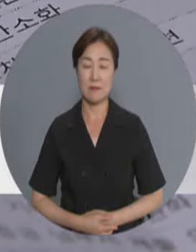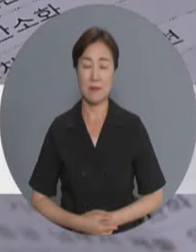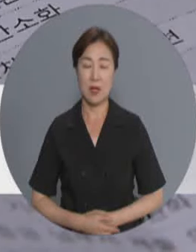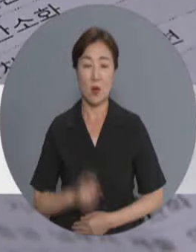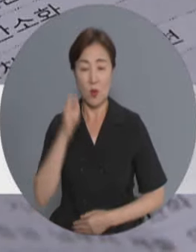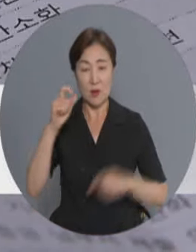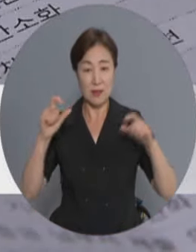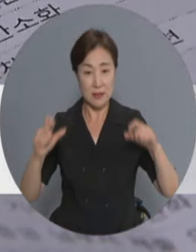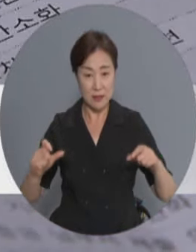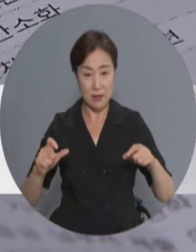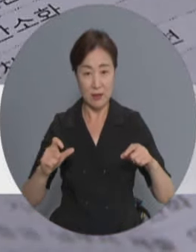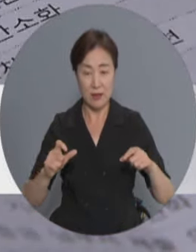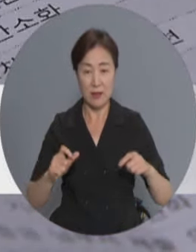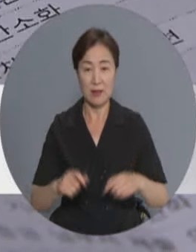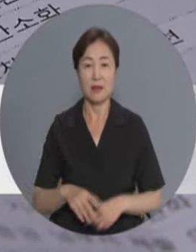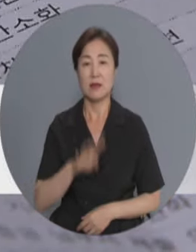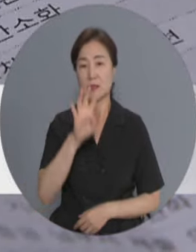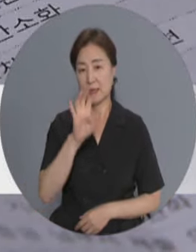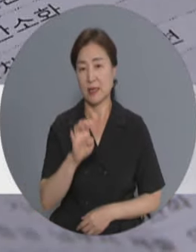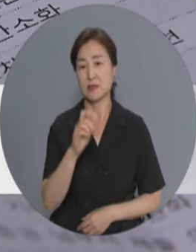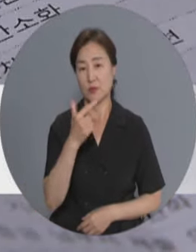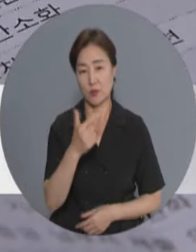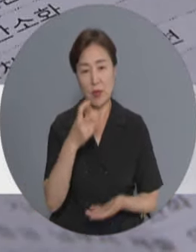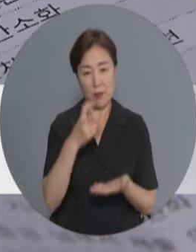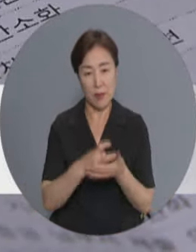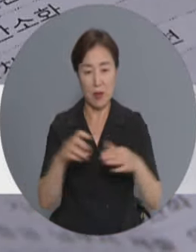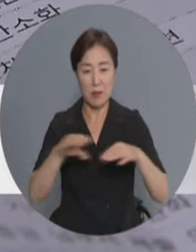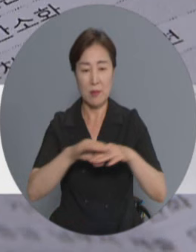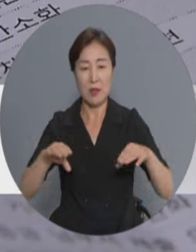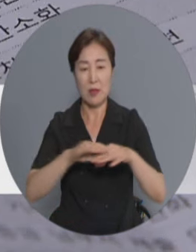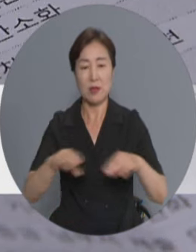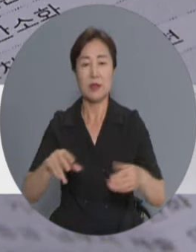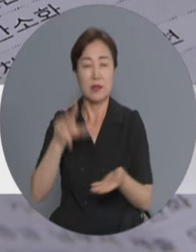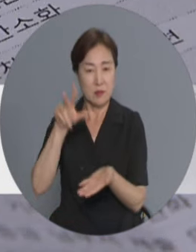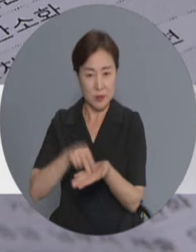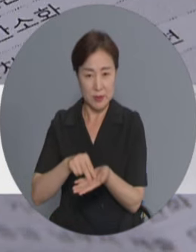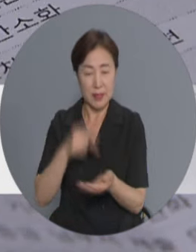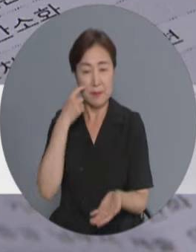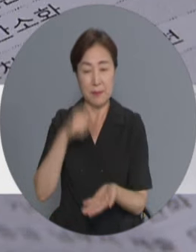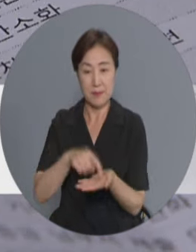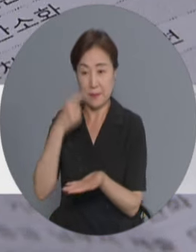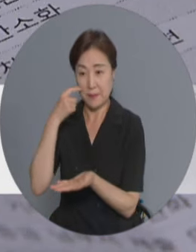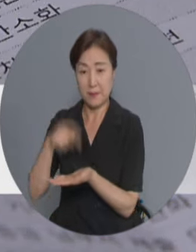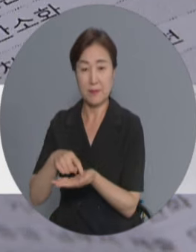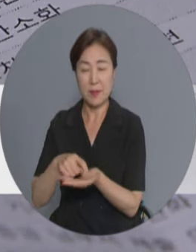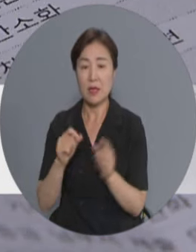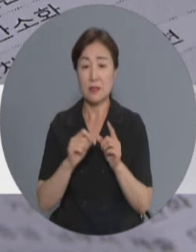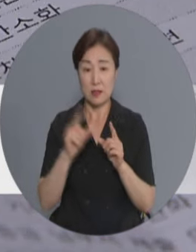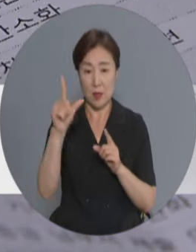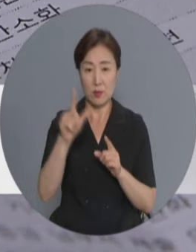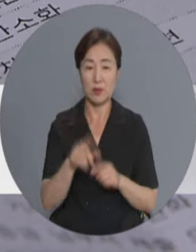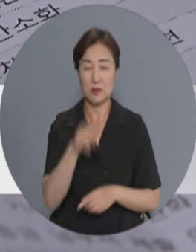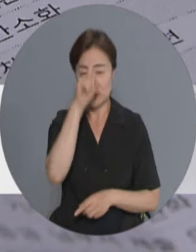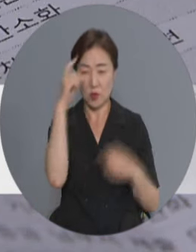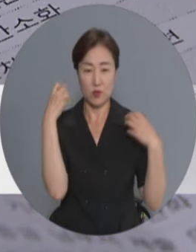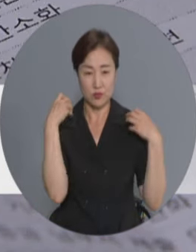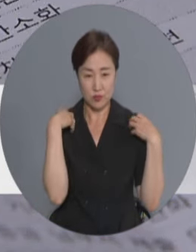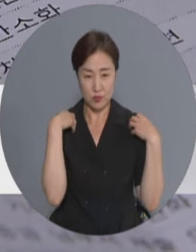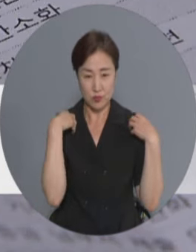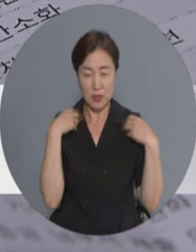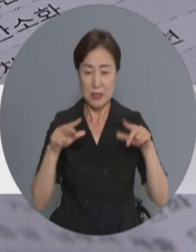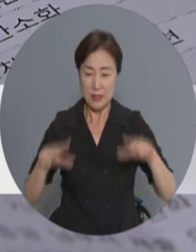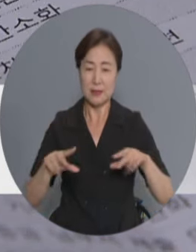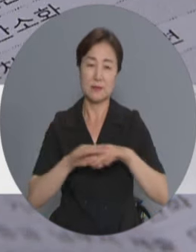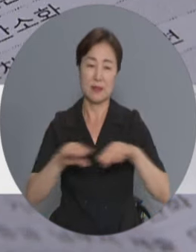고흥군이 올 상반기에만 46건의 규제 개선 과제를 발굴했는데요. 거의 대부분이 중앙부처에서 당장은